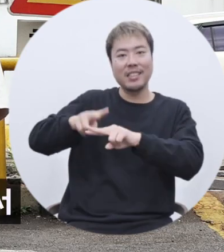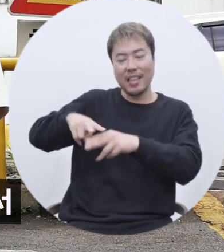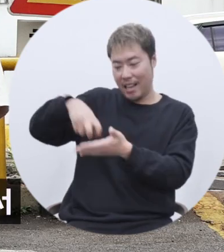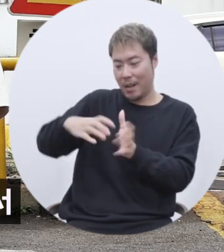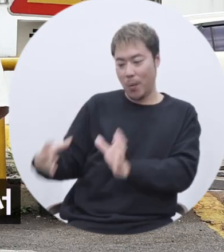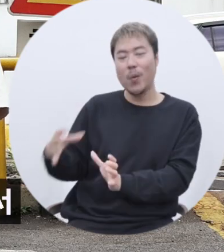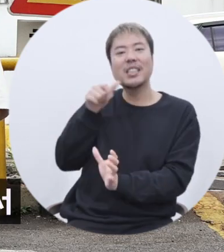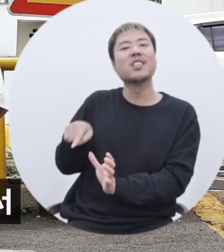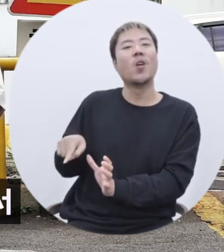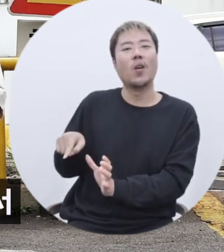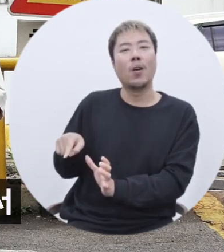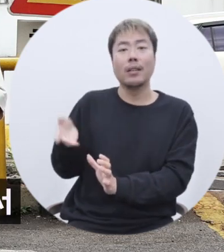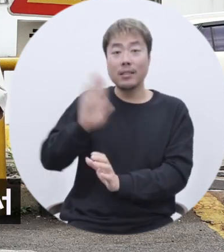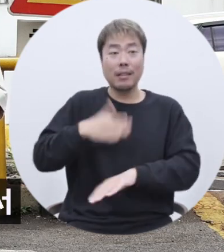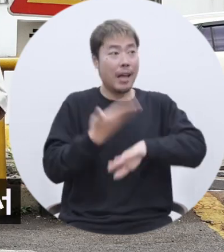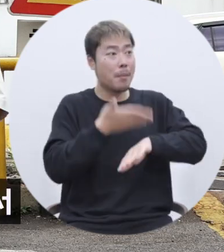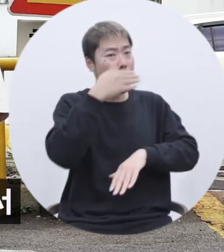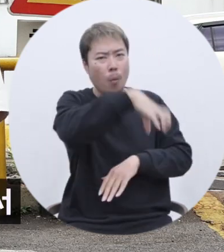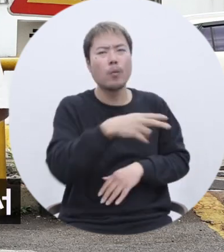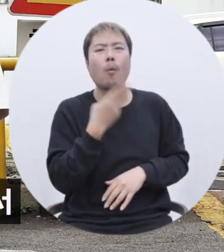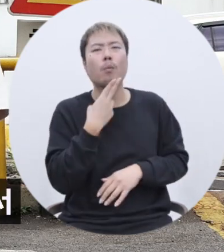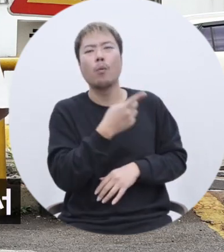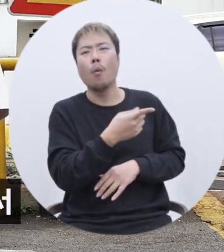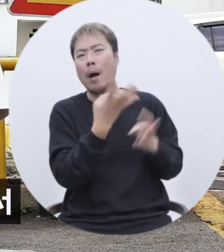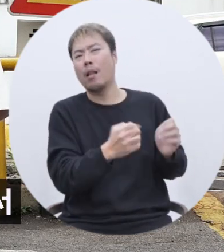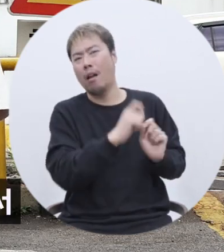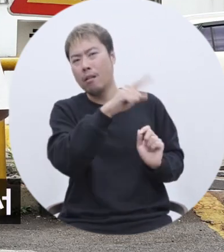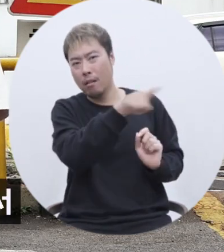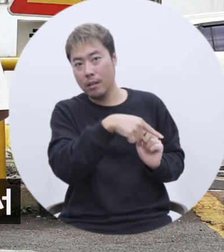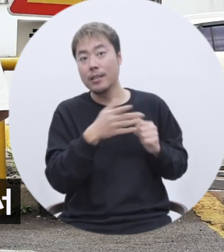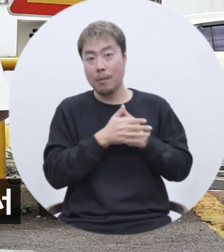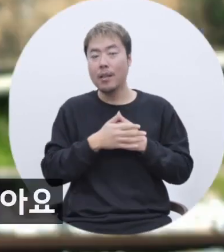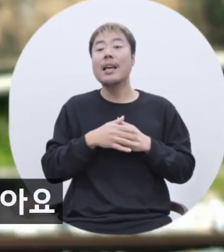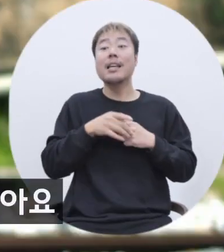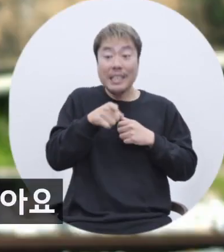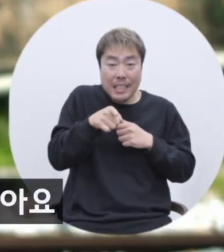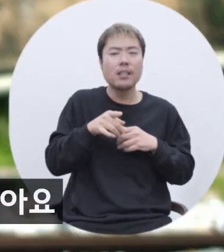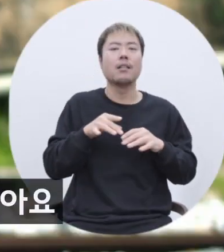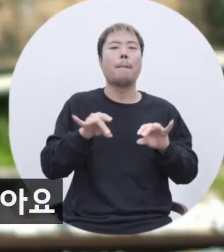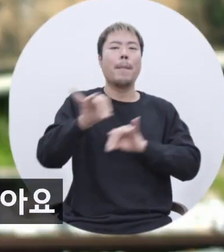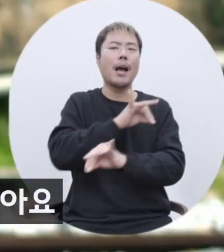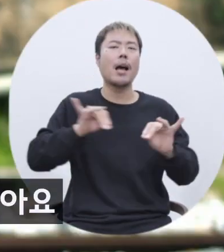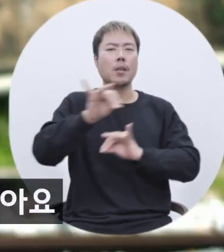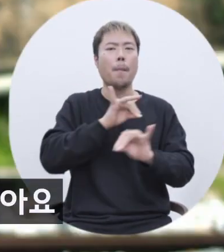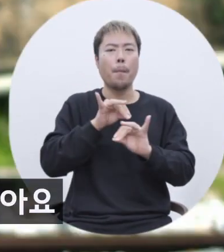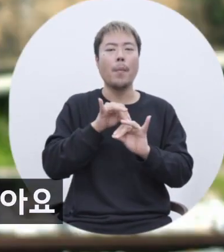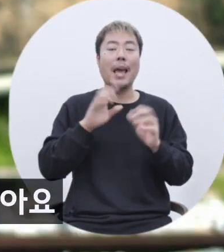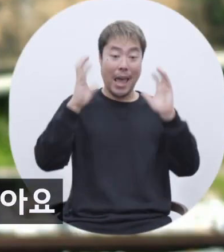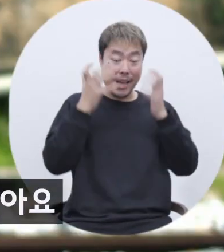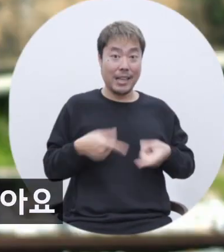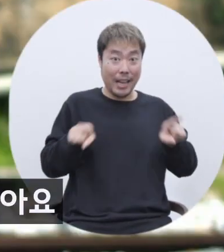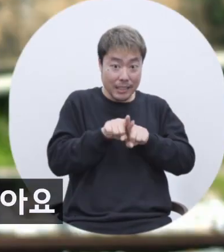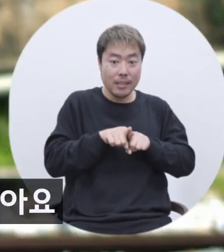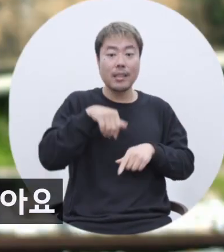근데 다른 곳에는 이제 아기 의자가 없는 곳도 많고, 그래서 그런 데에서 백화점이 제일